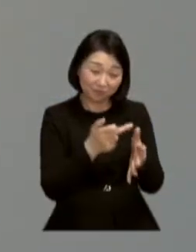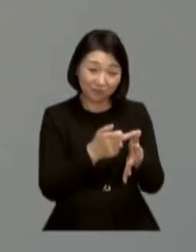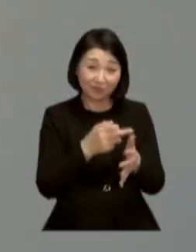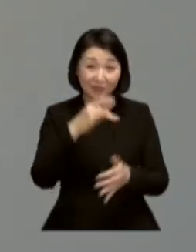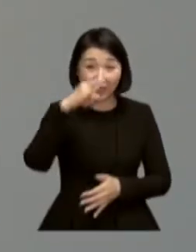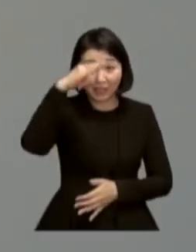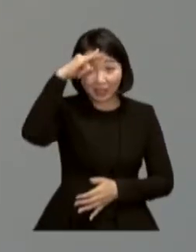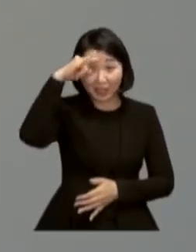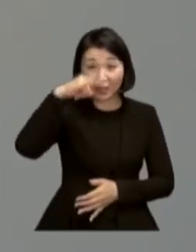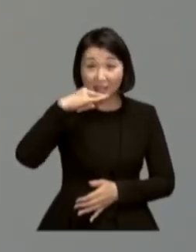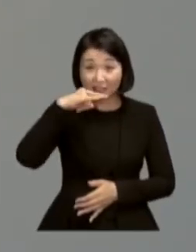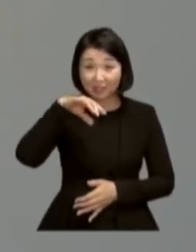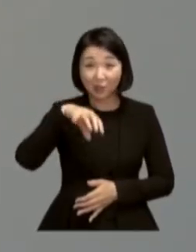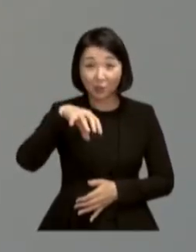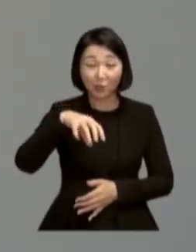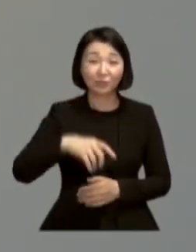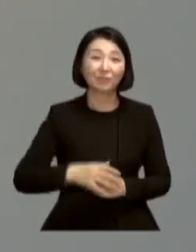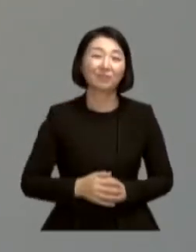카자흐스탄에서